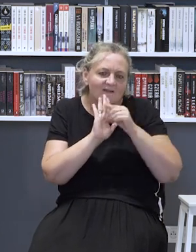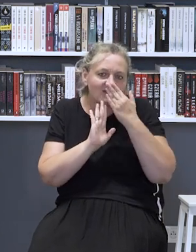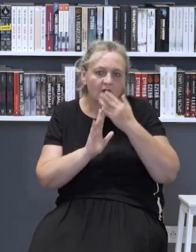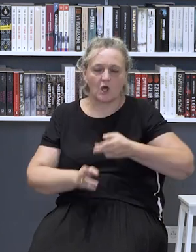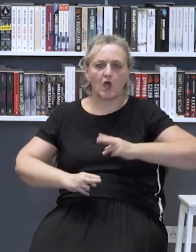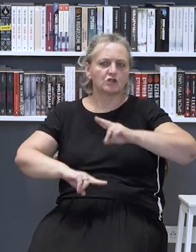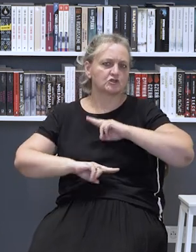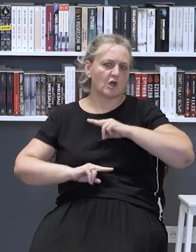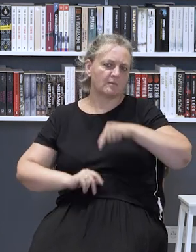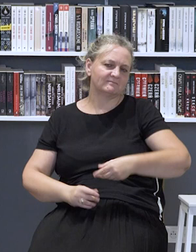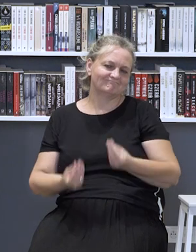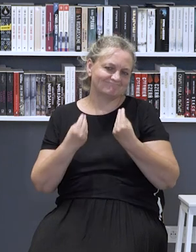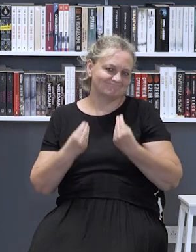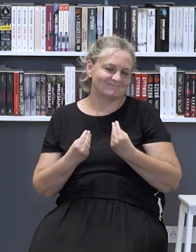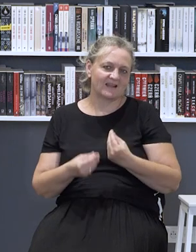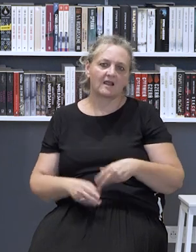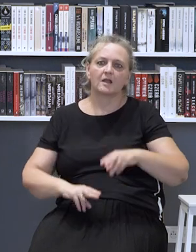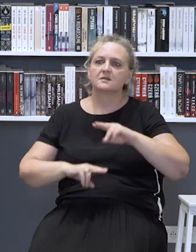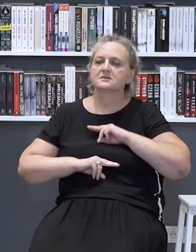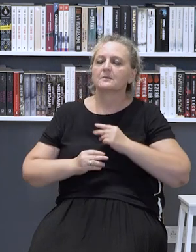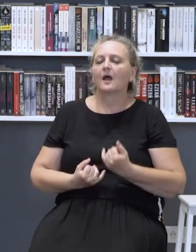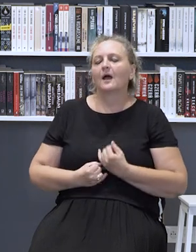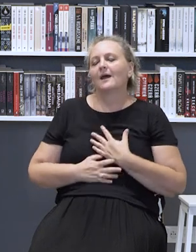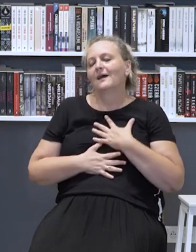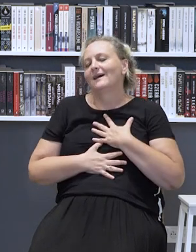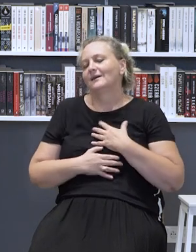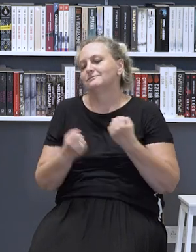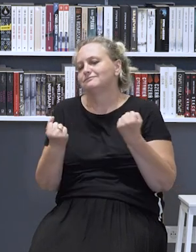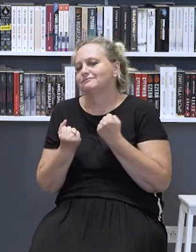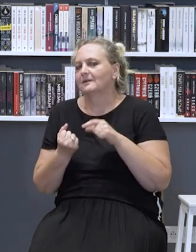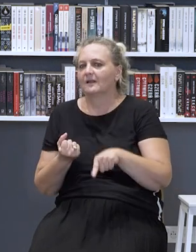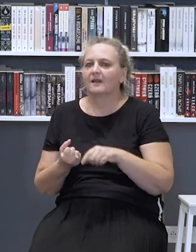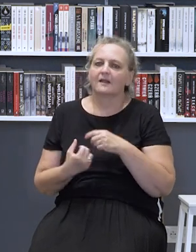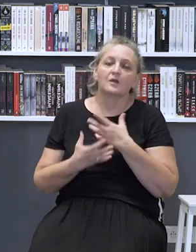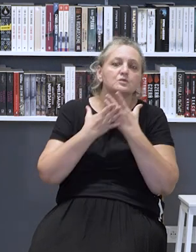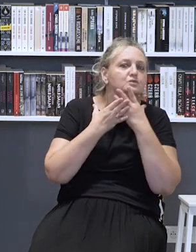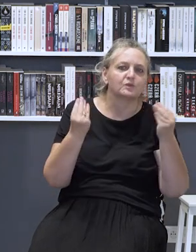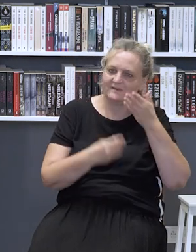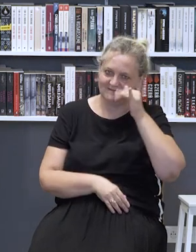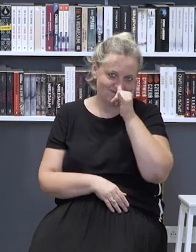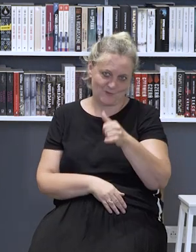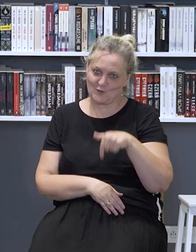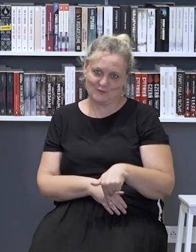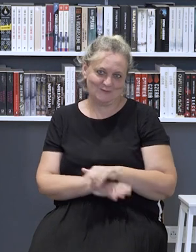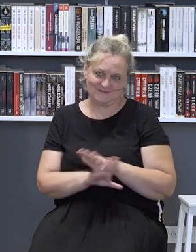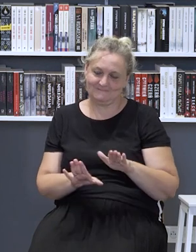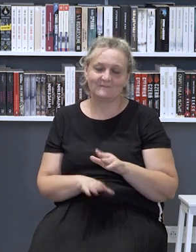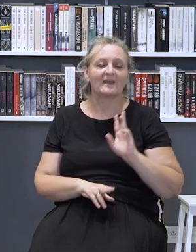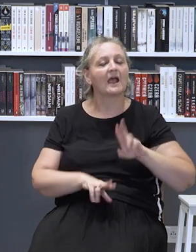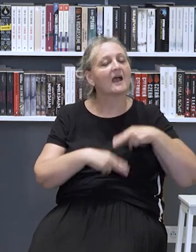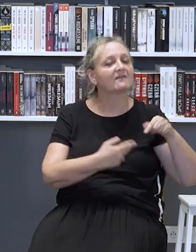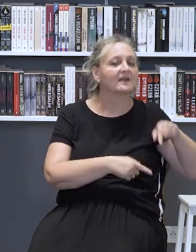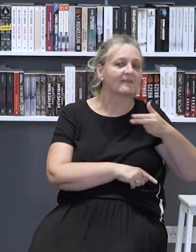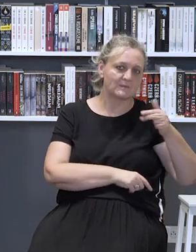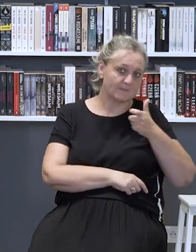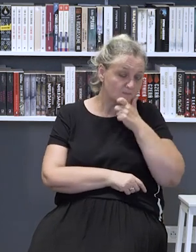Sopot jest cudowny. Sopot we mnie wrasta i już wiem, że się w tym mieście nie zgubię. A wracając do